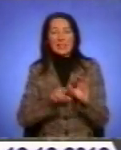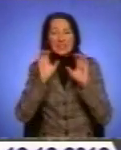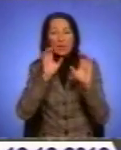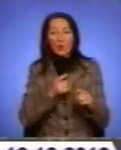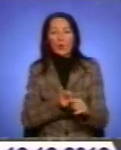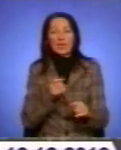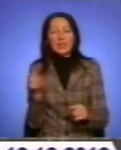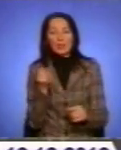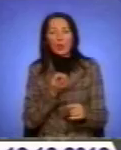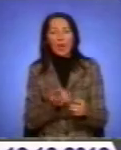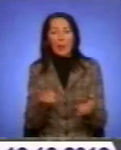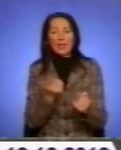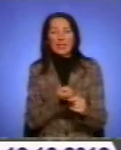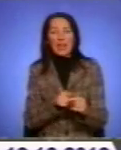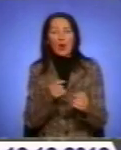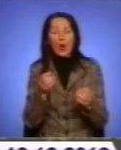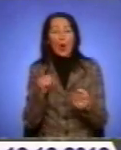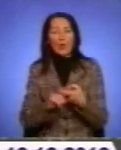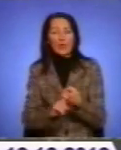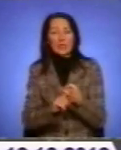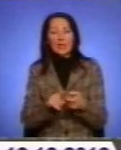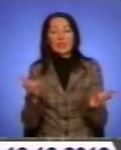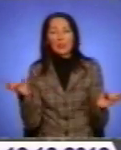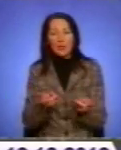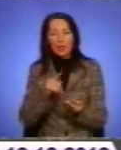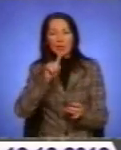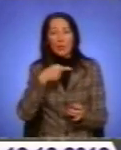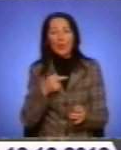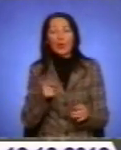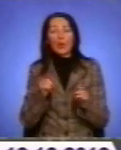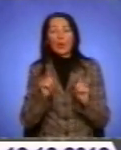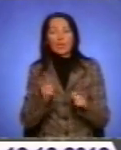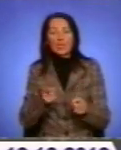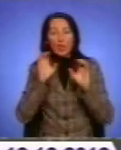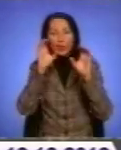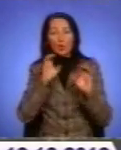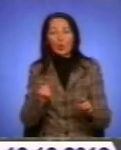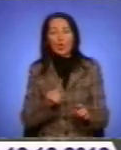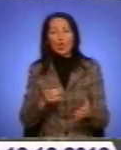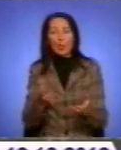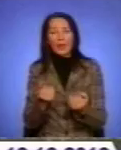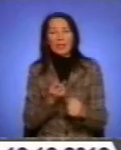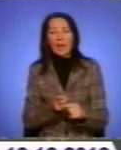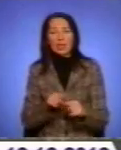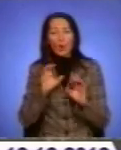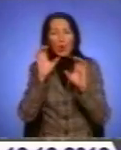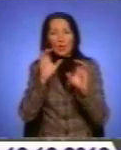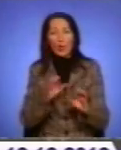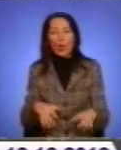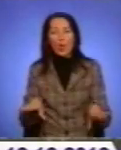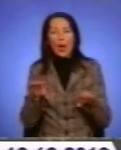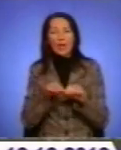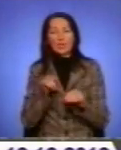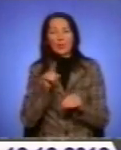прийняття якого пов'язана з необхідністю, з вимогою чинної Конституції України щодо прийняття цього закону. Разом з